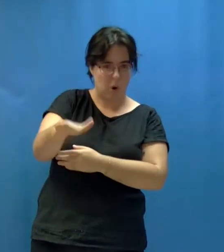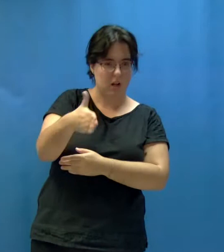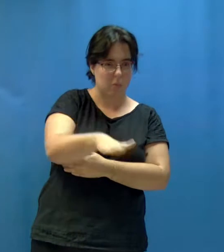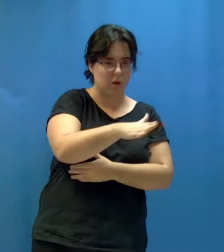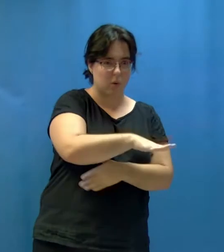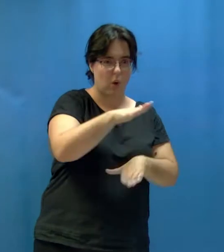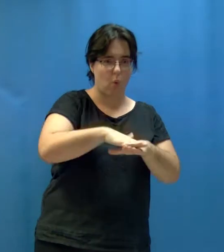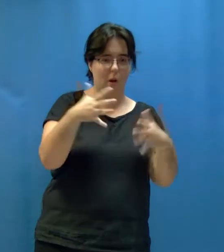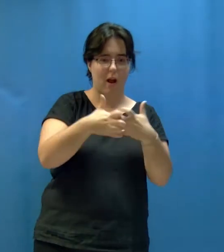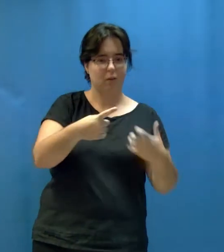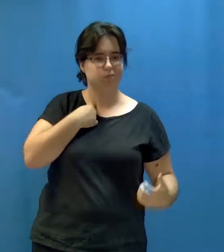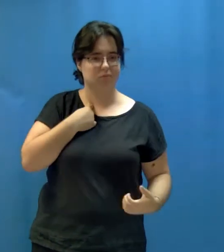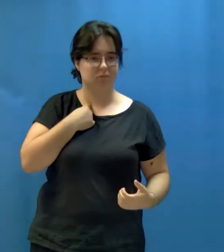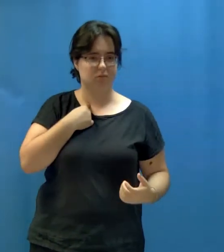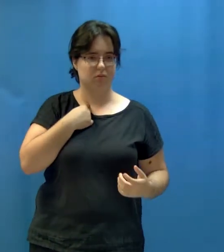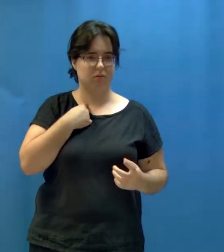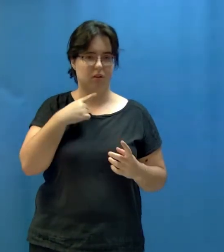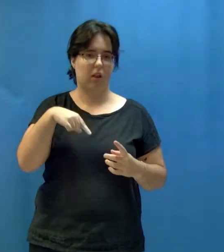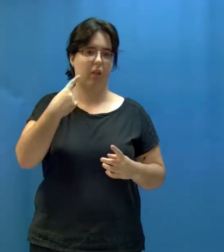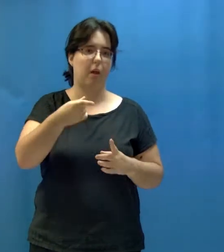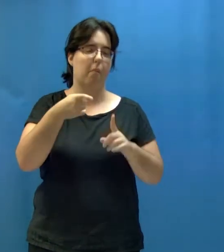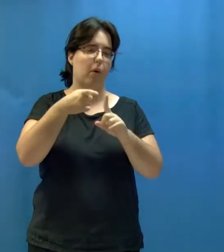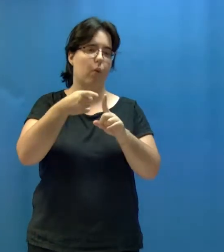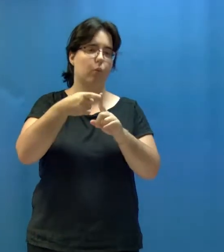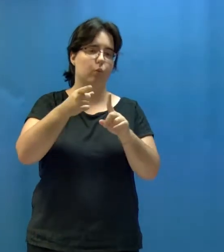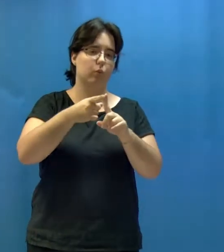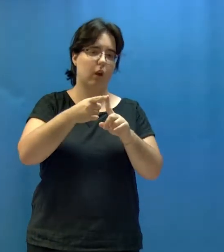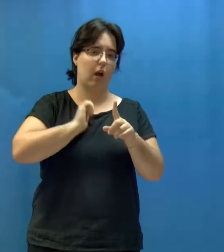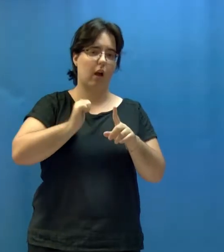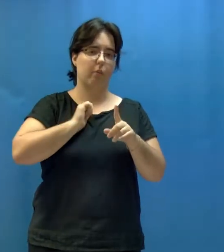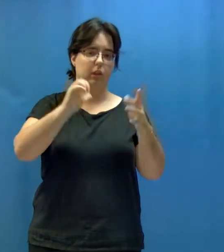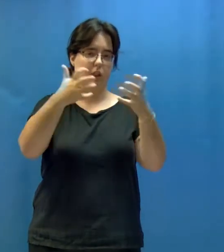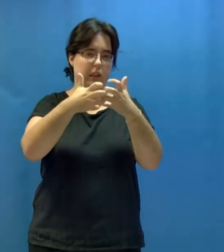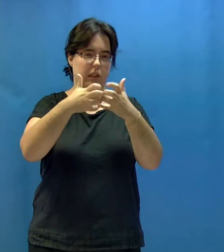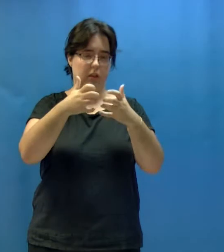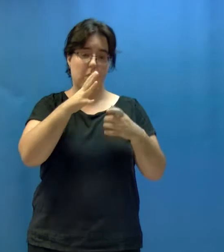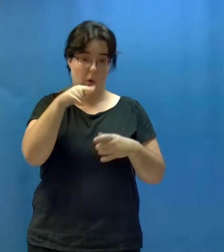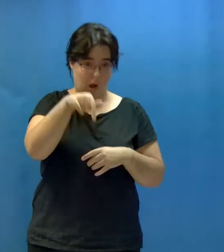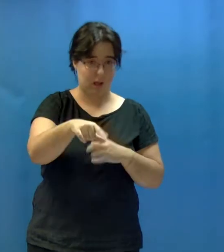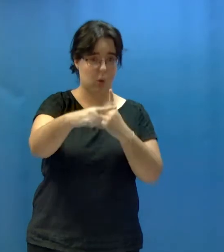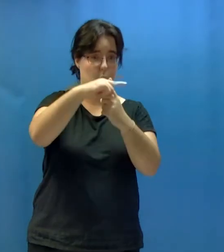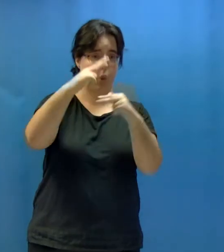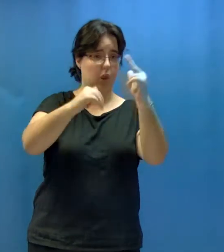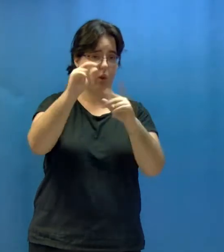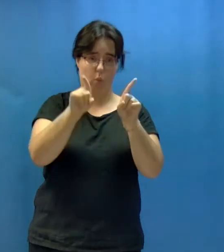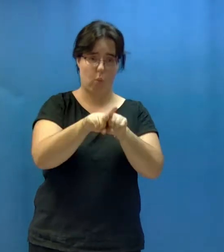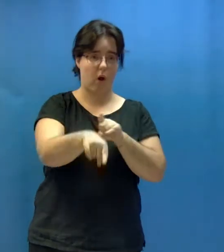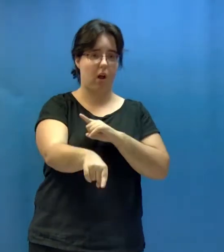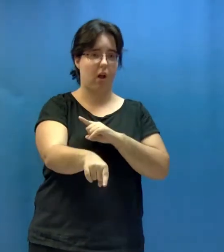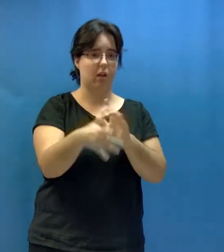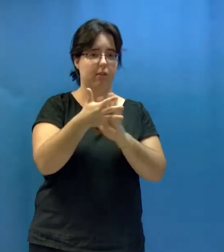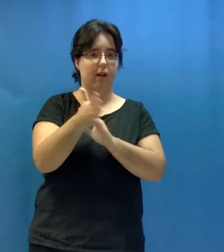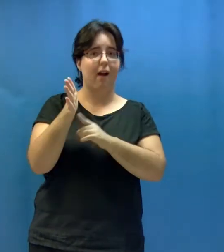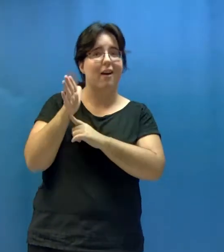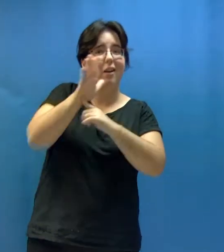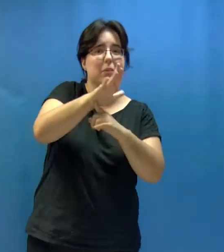guerra i que siguin utilitzats per a legitimar massacres. Perquè així és com se va construir la creu del Ribalta, en cap cas per a representar els valors